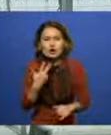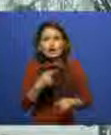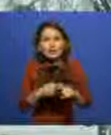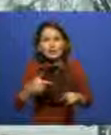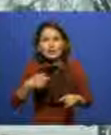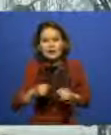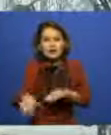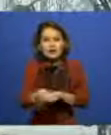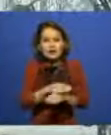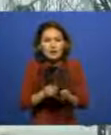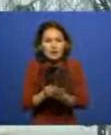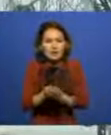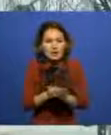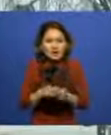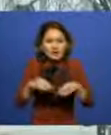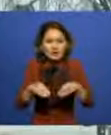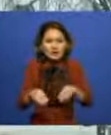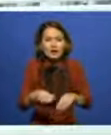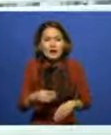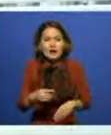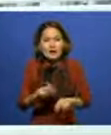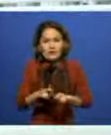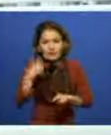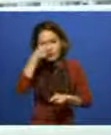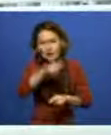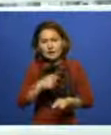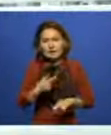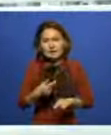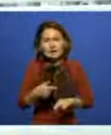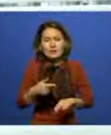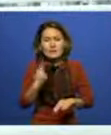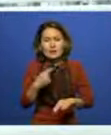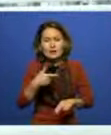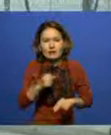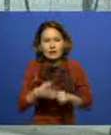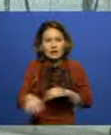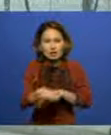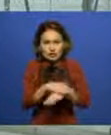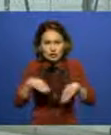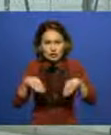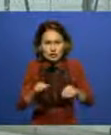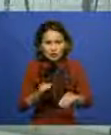қияр өсіріп отырған кәсіпорын биыл тағы 1 гектар жерге тұқым сеппек. Дамир Берікұлы, Анатолий Полянный, Ақмола облысы.